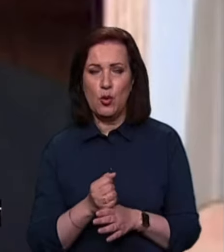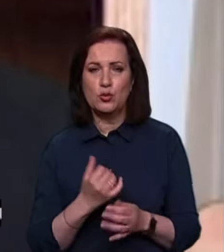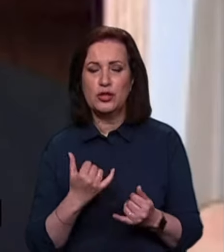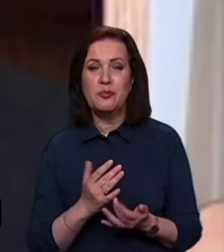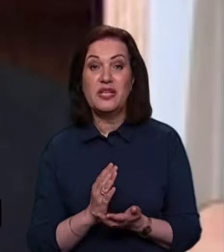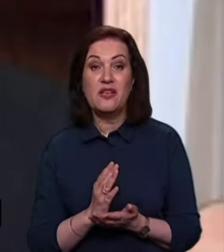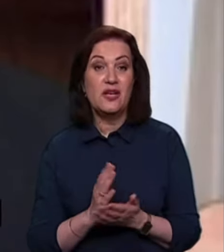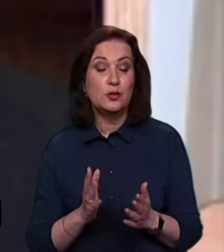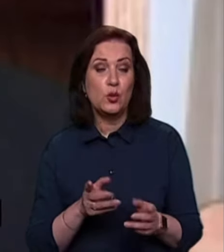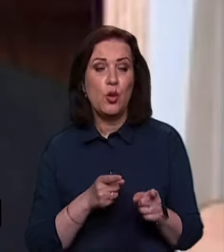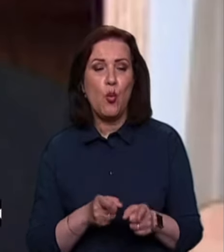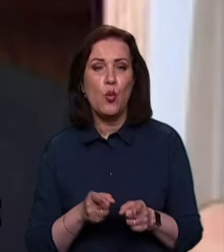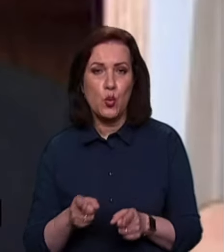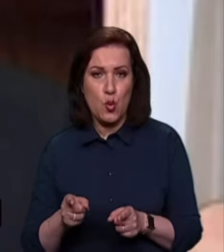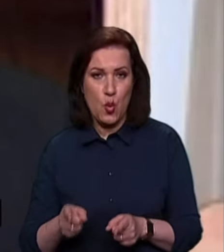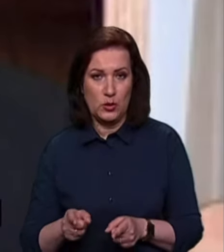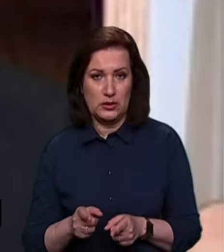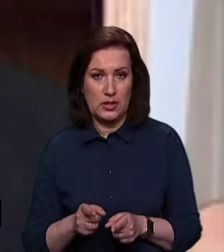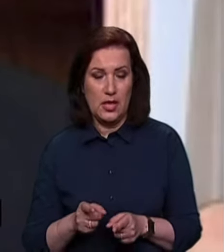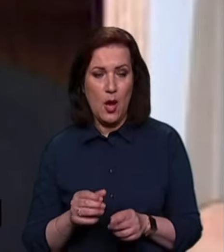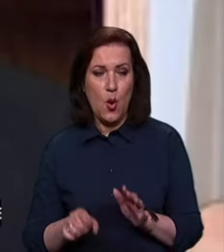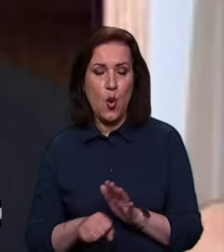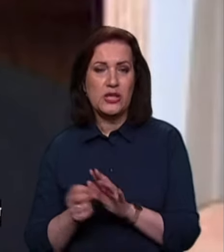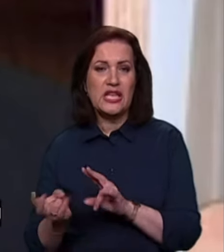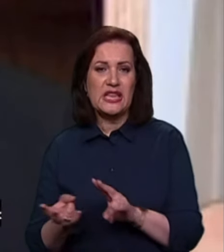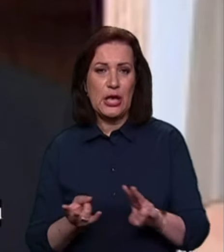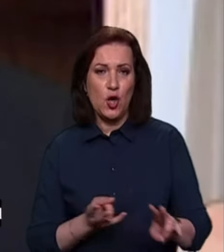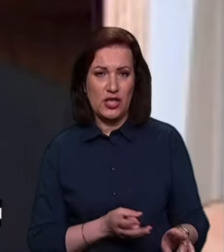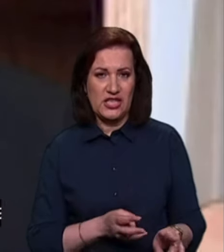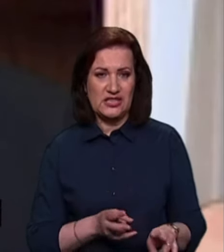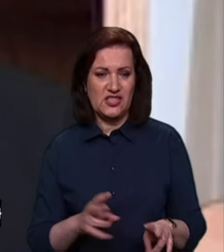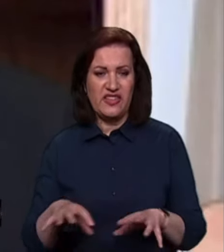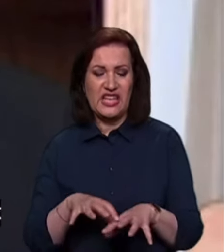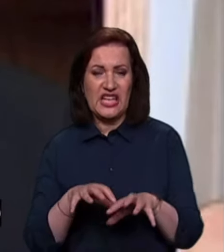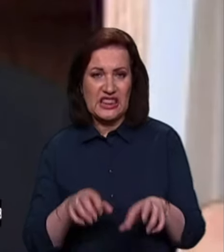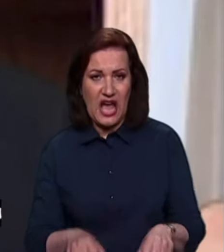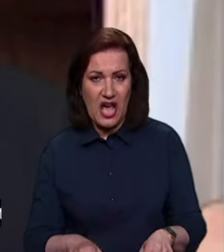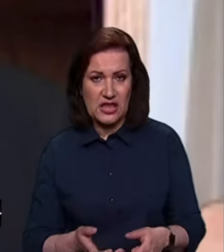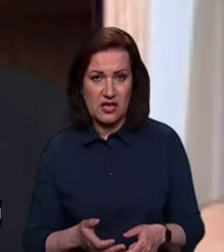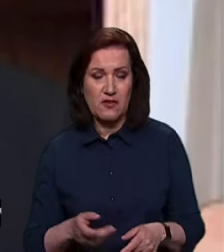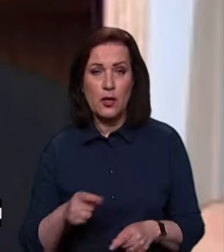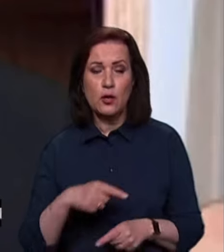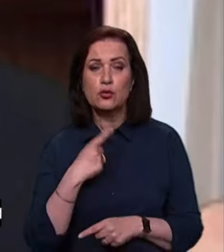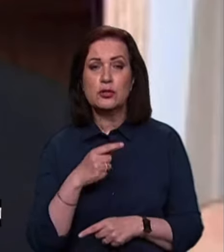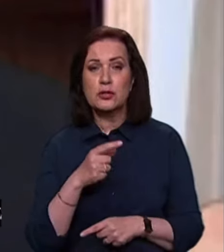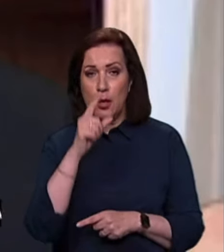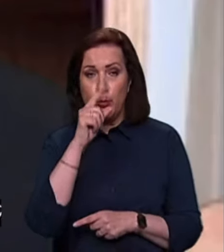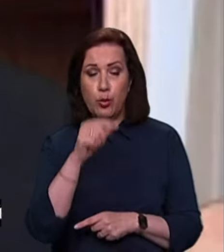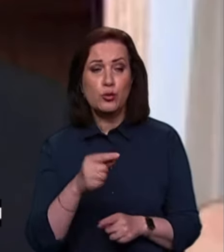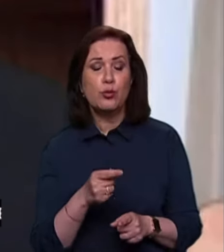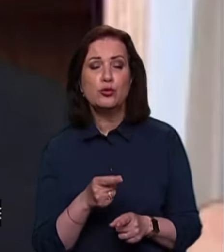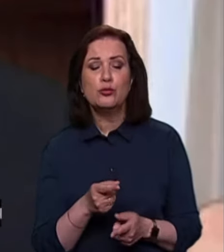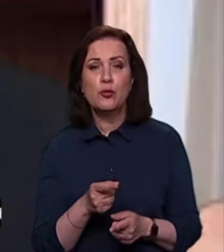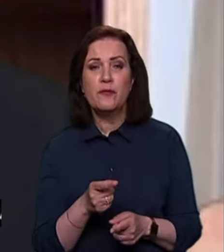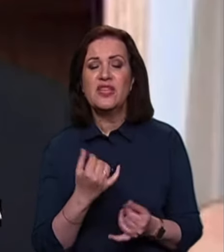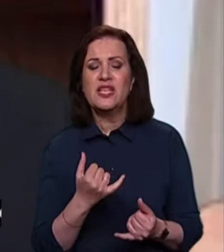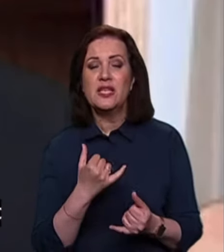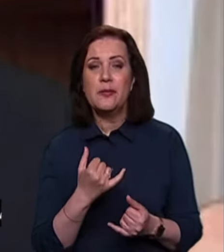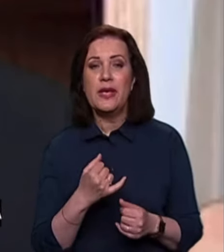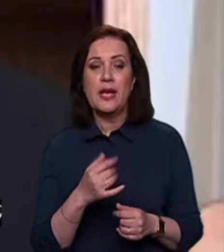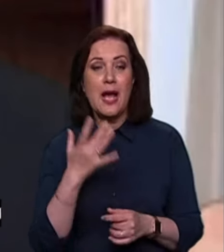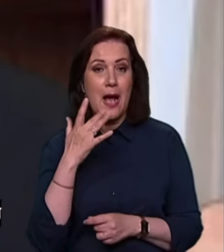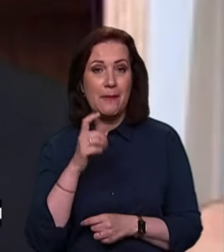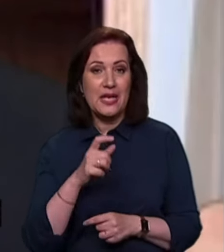теперь является только угрозой от террористов, от диктаторов, потому что что сказали Путину, почему мы теперь, так